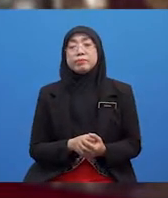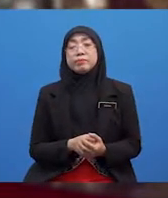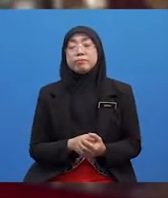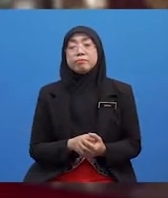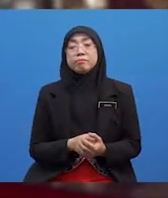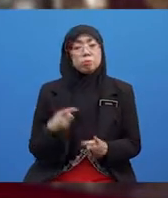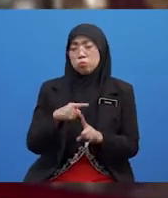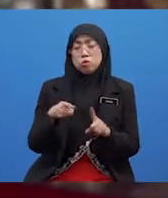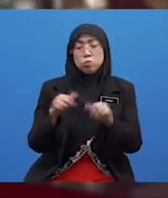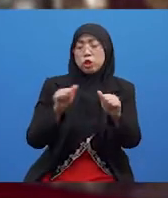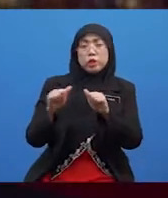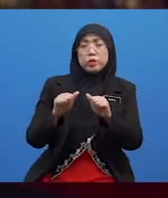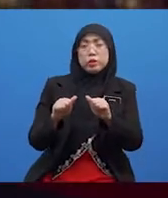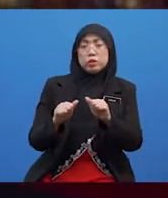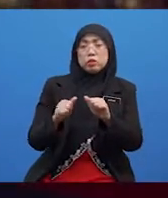perlakuan semasa beraksi.